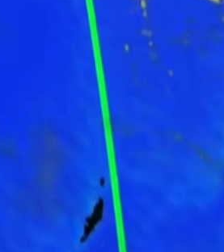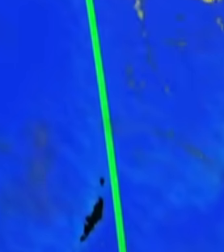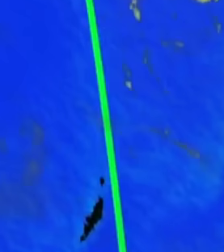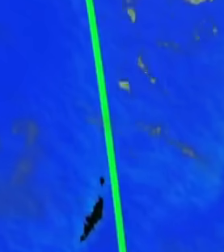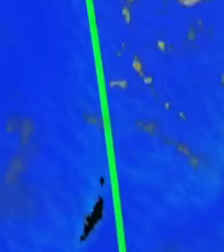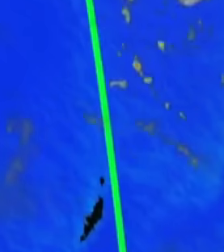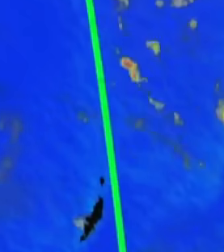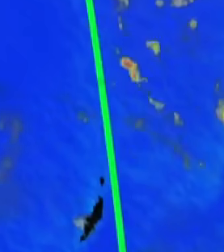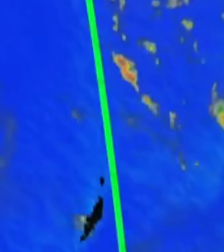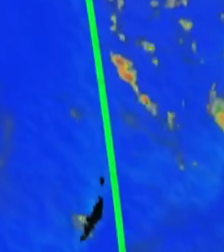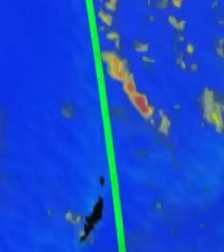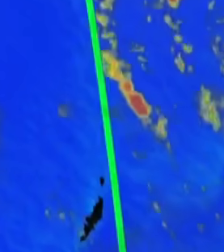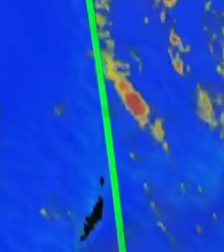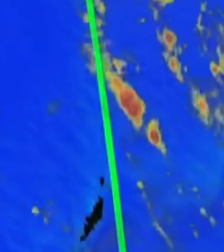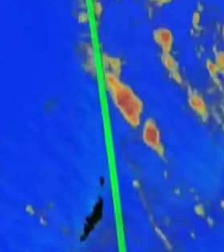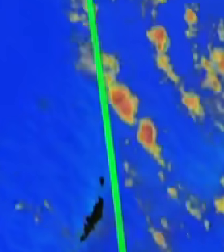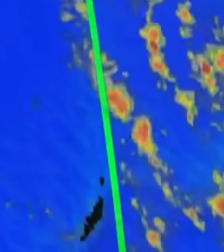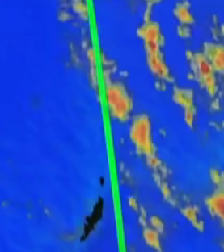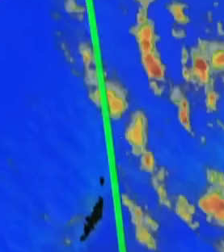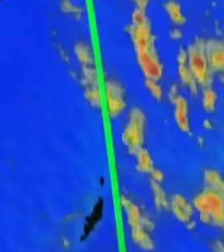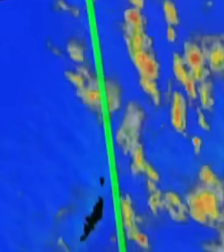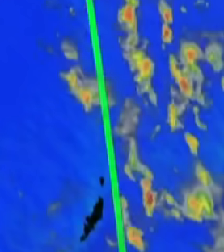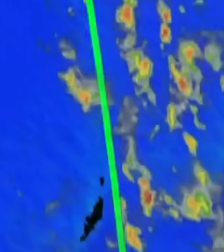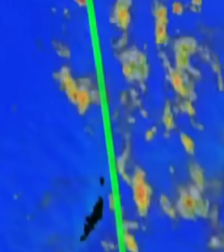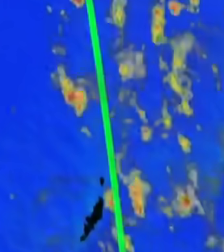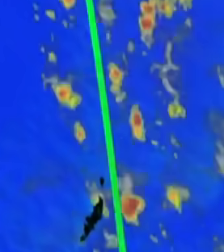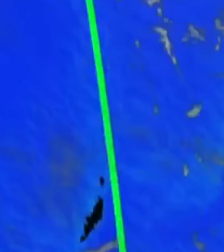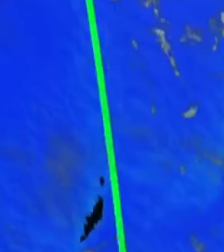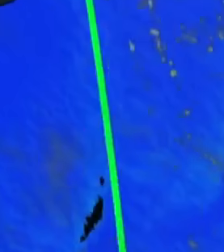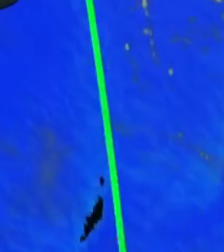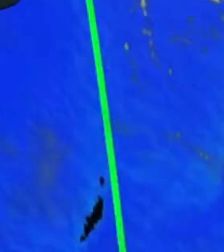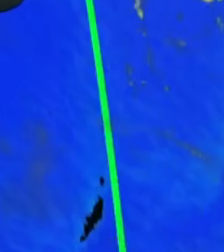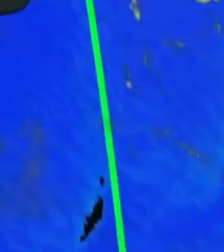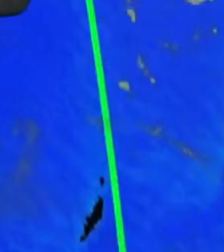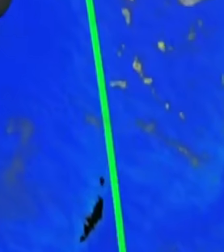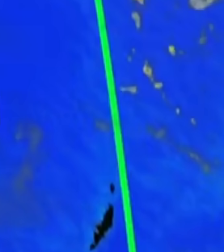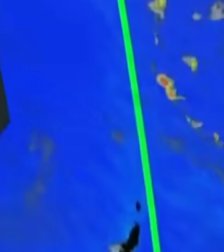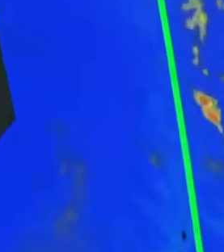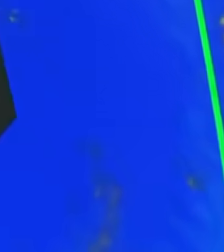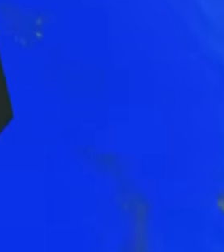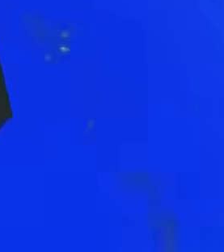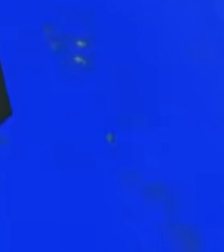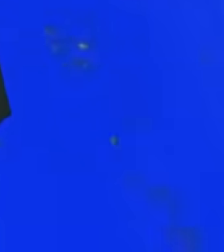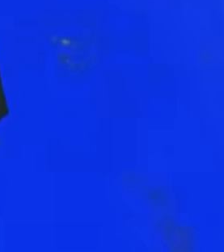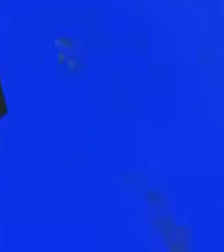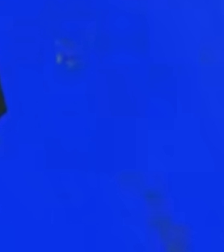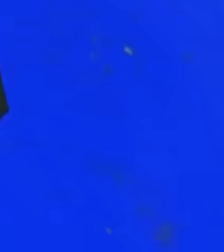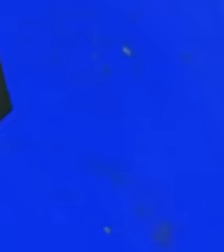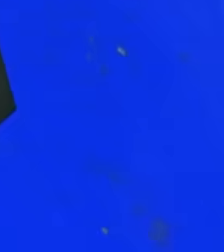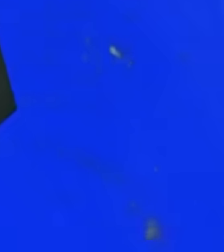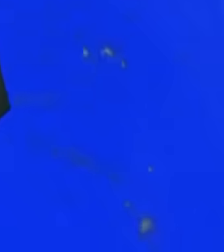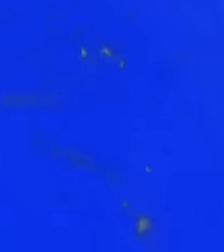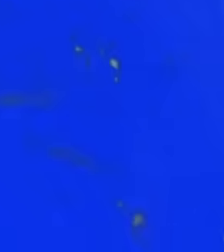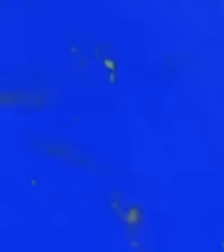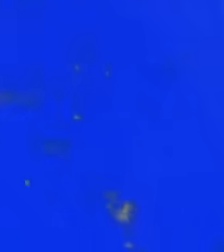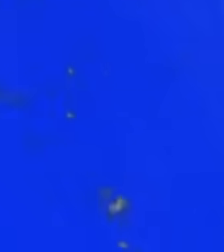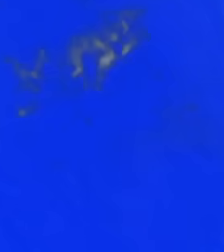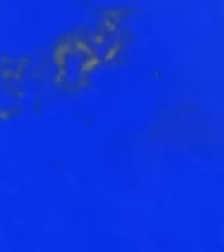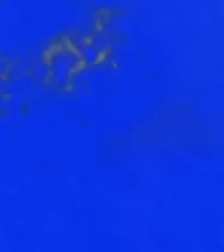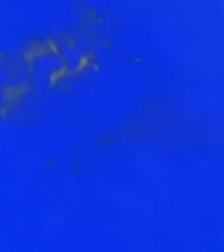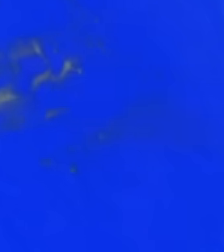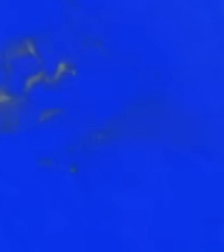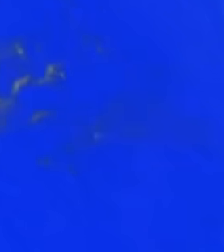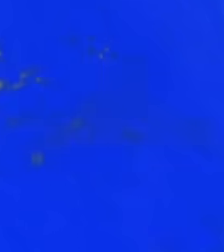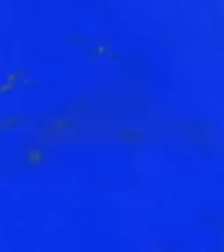mga pag-ulan ngayong Tolos sa Santos ay ang low pressure area at shear line. At huli pong namataan ang LPA sa dagat na sakop ng bayan